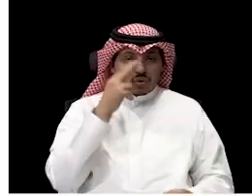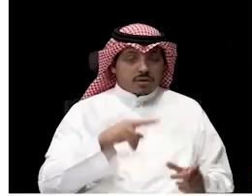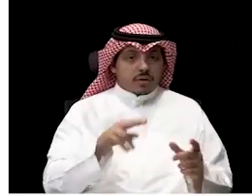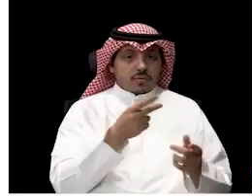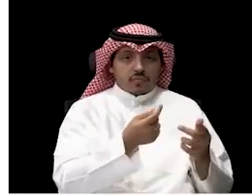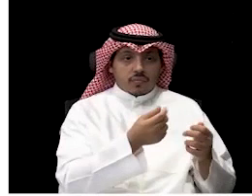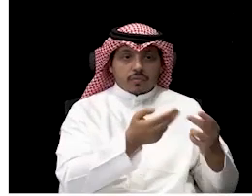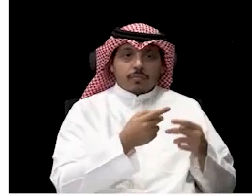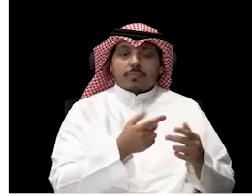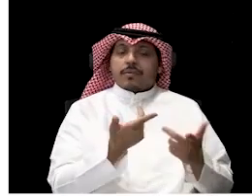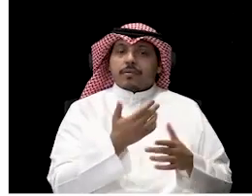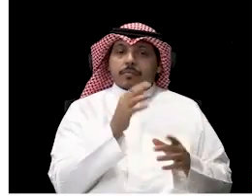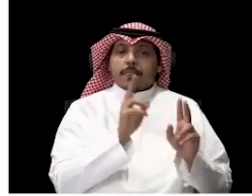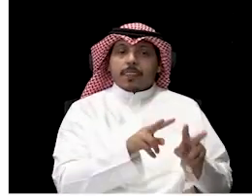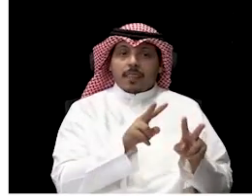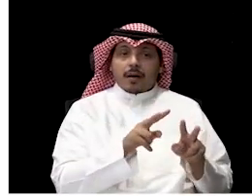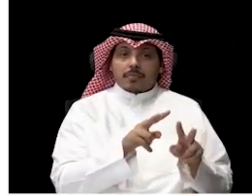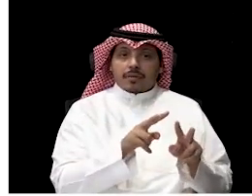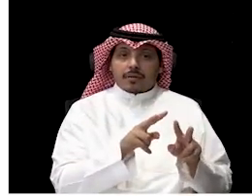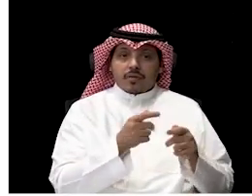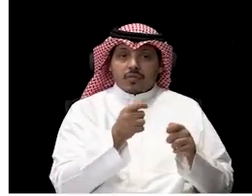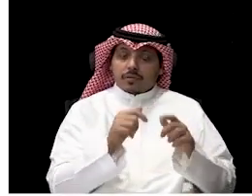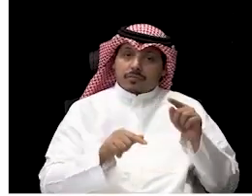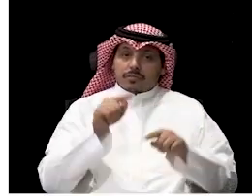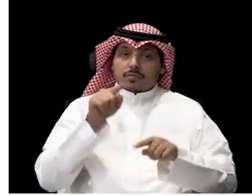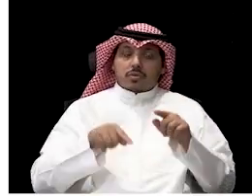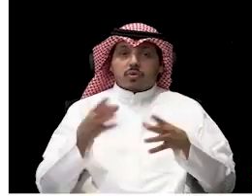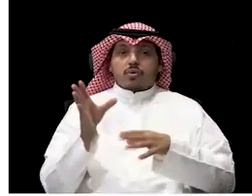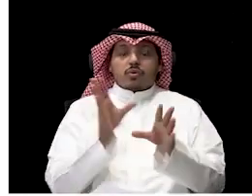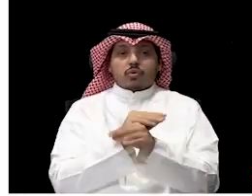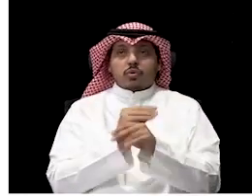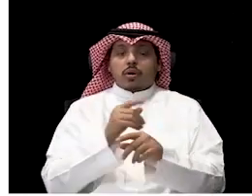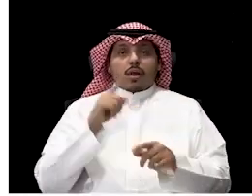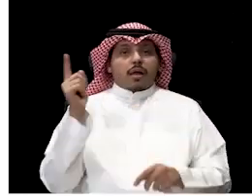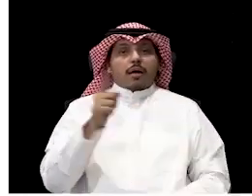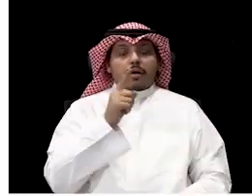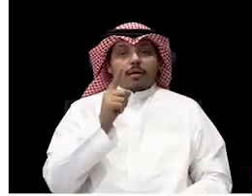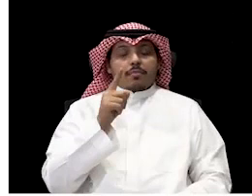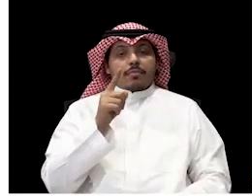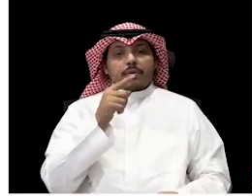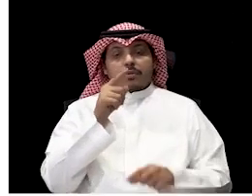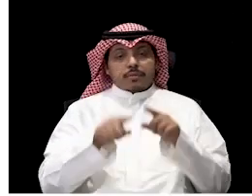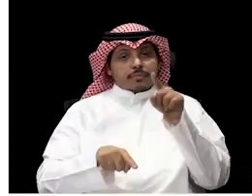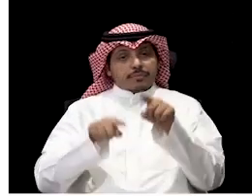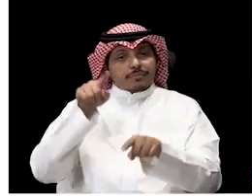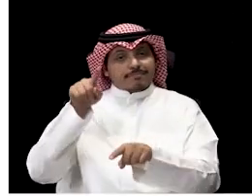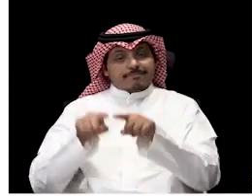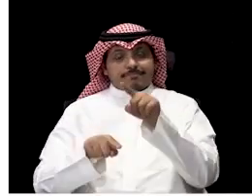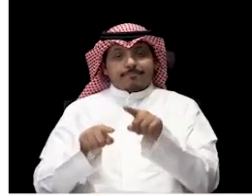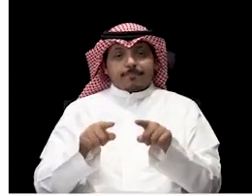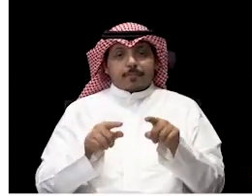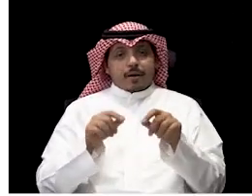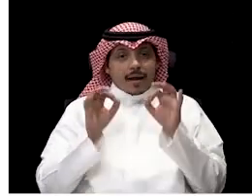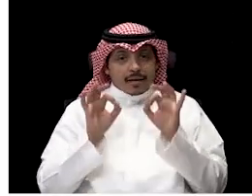أحسنتم، لأن أسعاره غير ثابتة، تتأثر بالسوق العالمي والتطورات الحديثة، إذن هو غير مضمون،